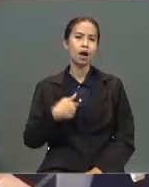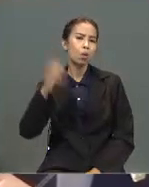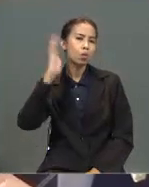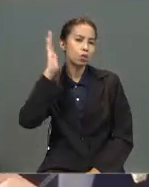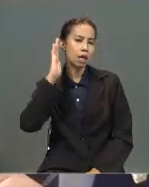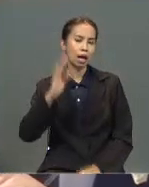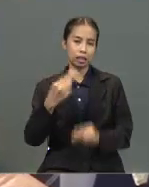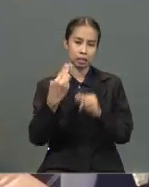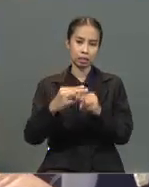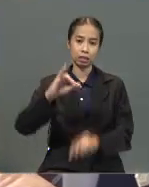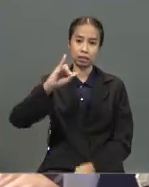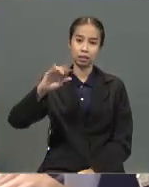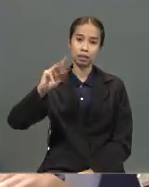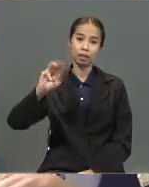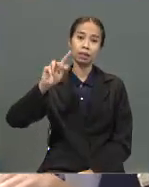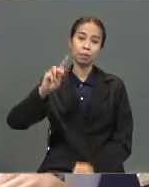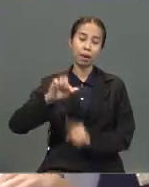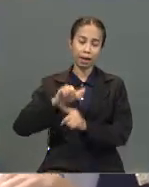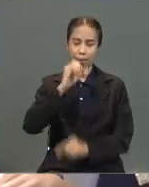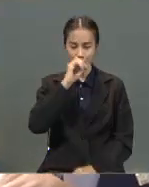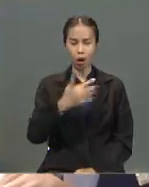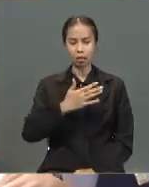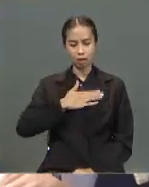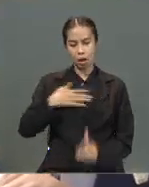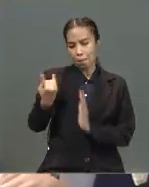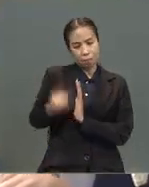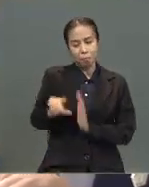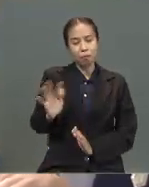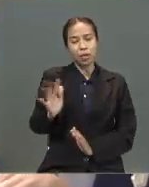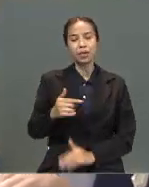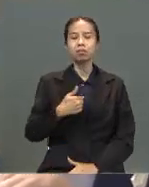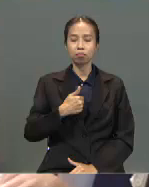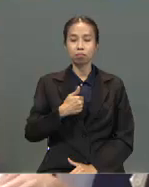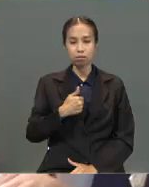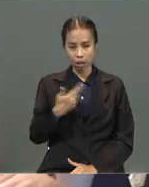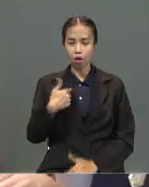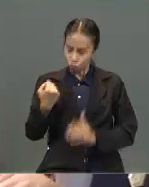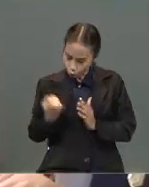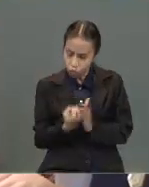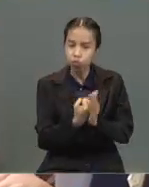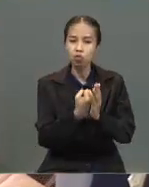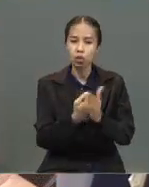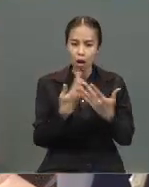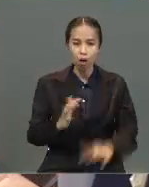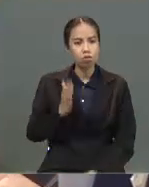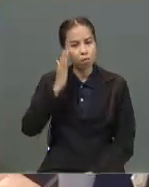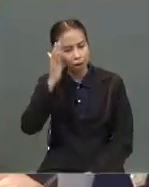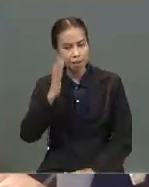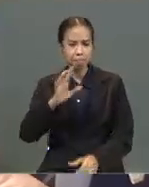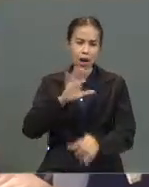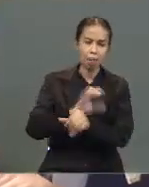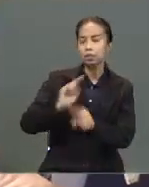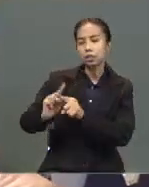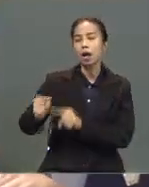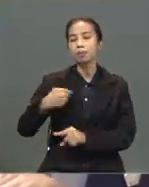ยันในการว่าไม่ได้ทำผิดเงื่อนไขของศาลและก็พร้อมสู้คดีแม้ว่าหลังจากนี้ไปจะถูกจำกัดสิทธิเสรีภาพแต่ก็